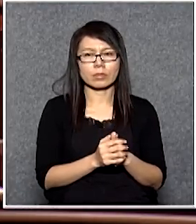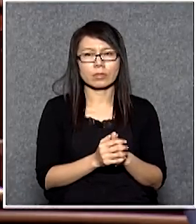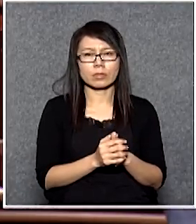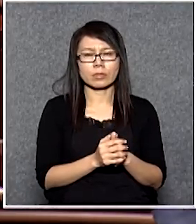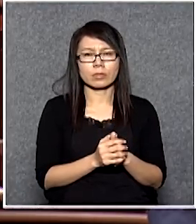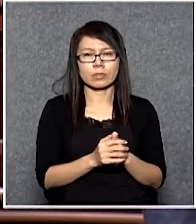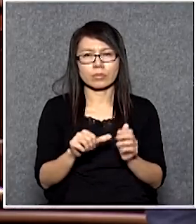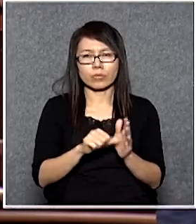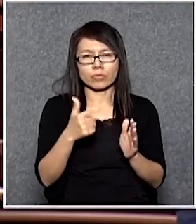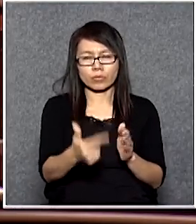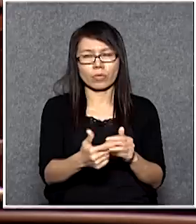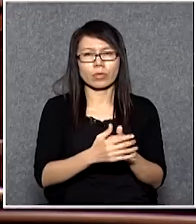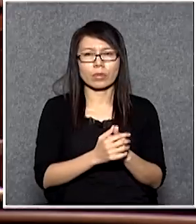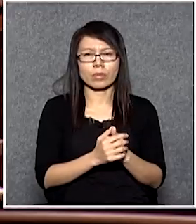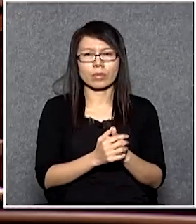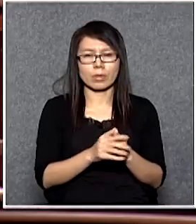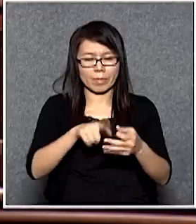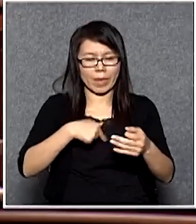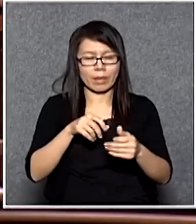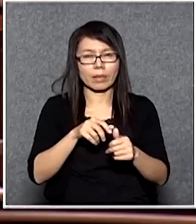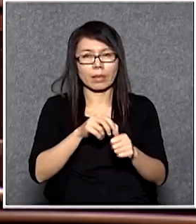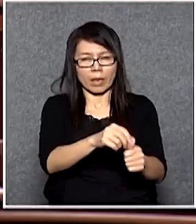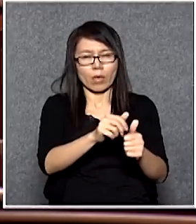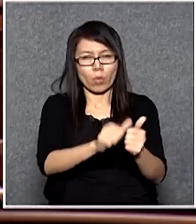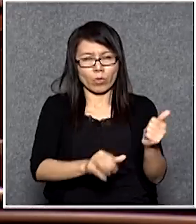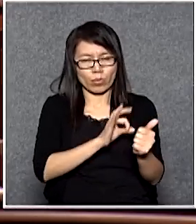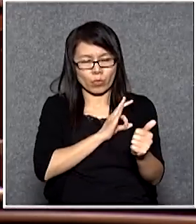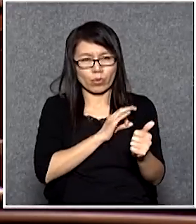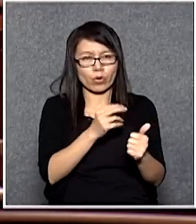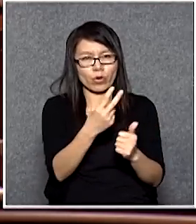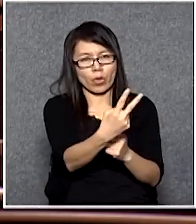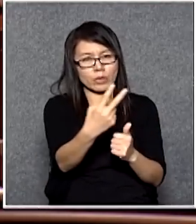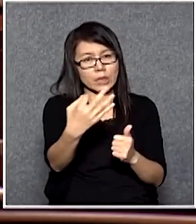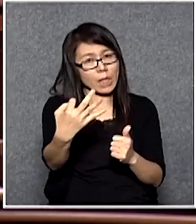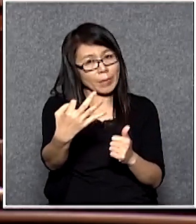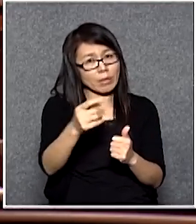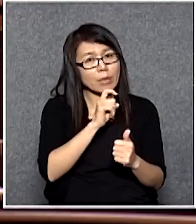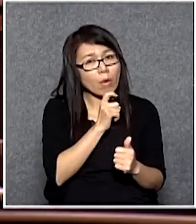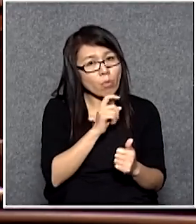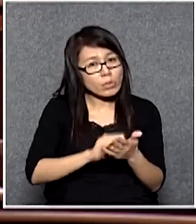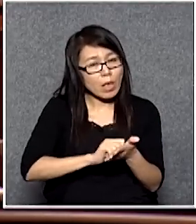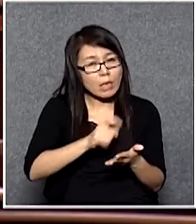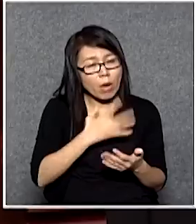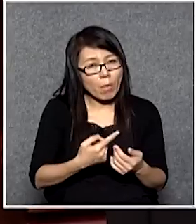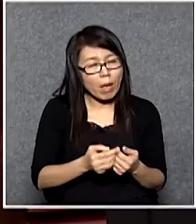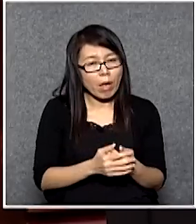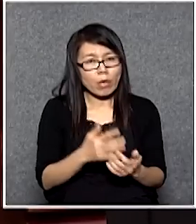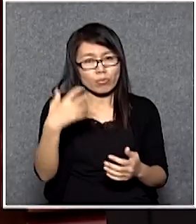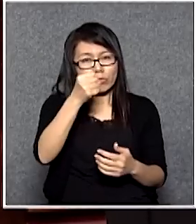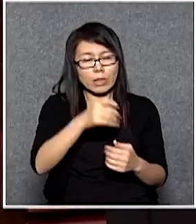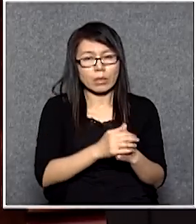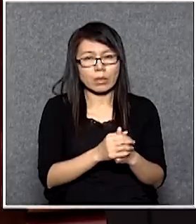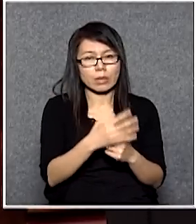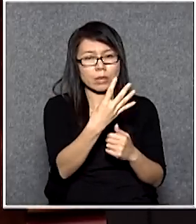最多提名委員會可以提名二至三人的嗎？主席，四十五